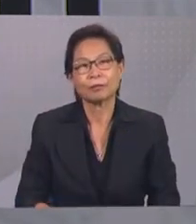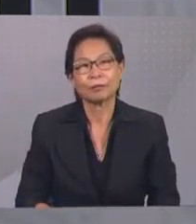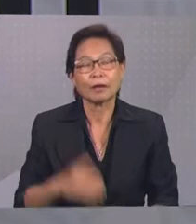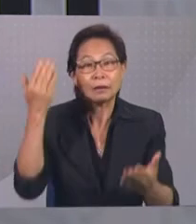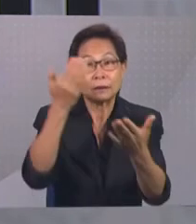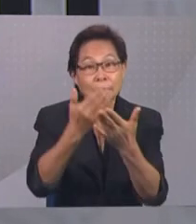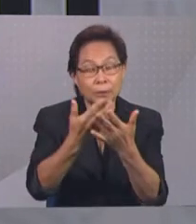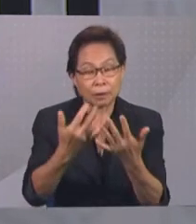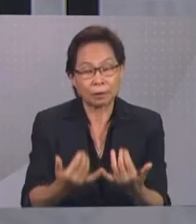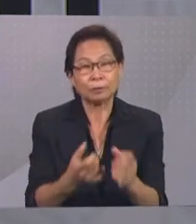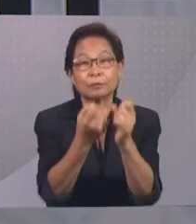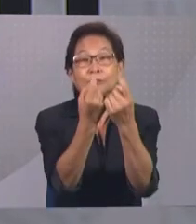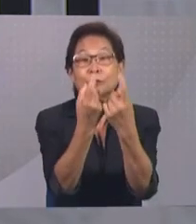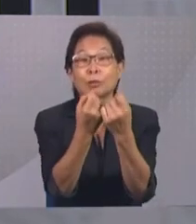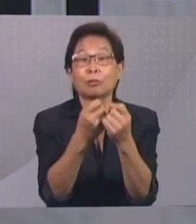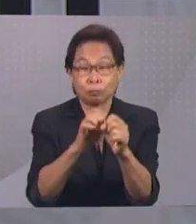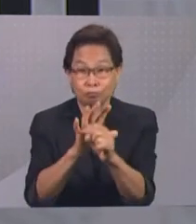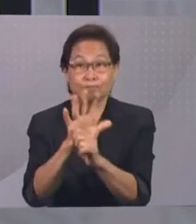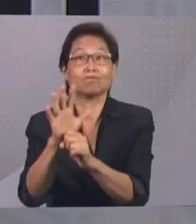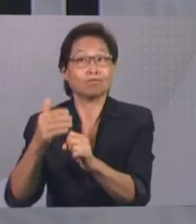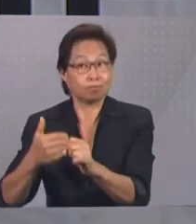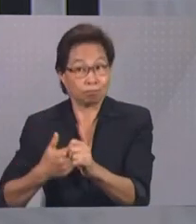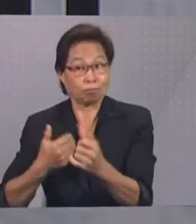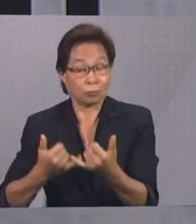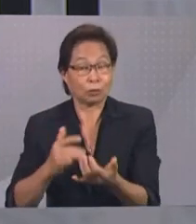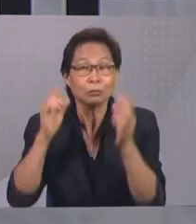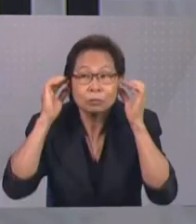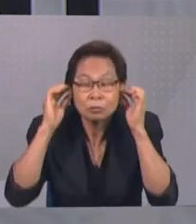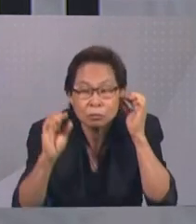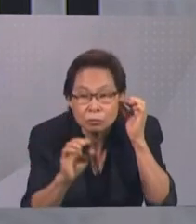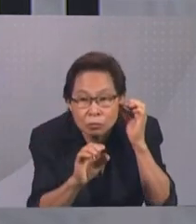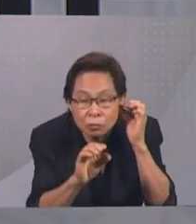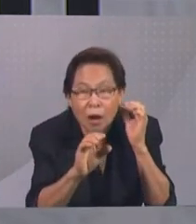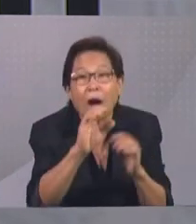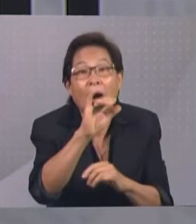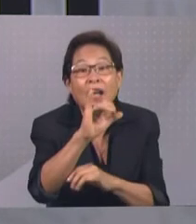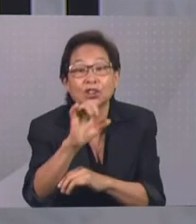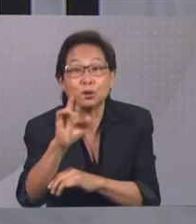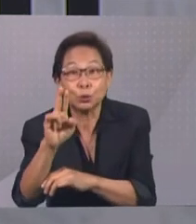Sehingga kini terdapat 11 kes positif COVID-19 yang sedang dirawat di unit rawatan